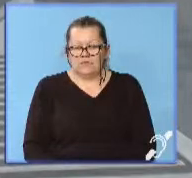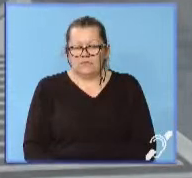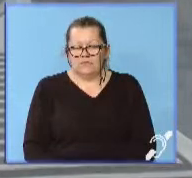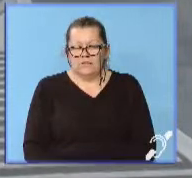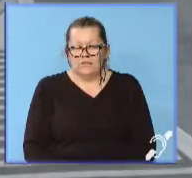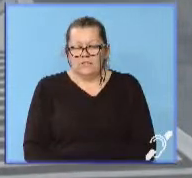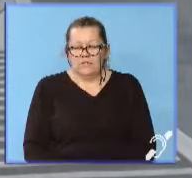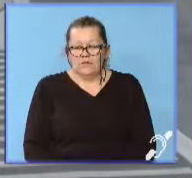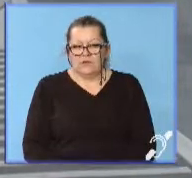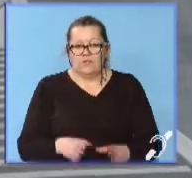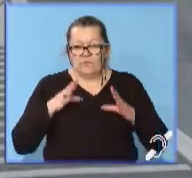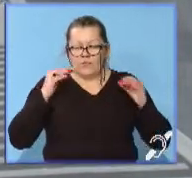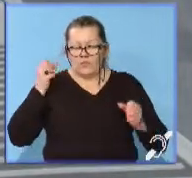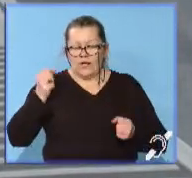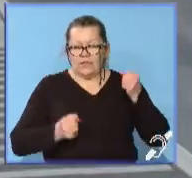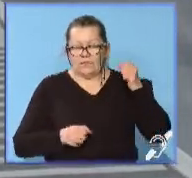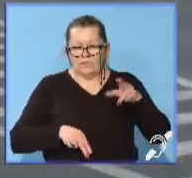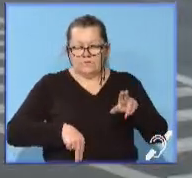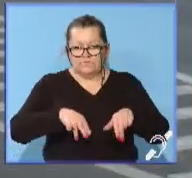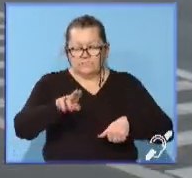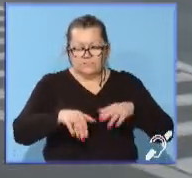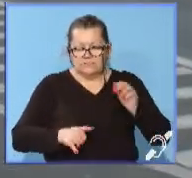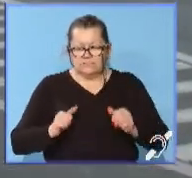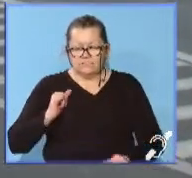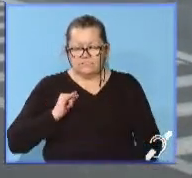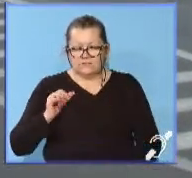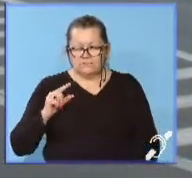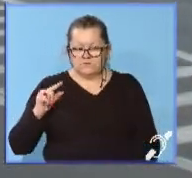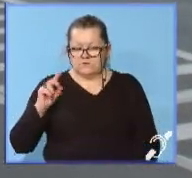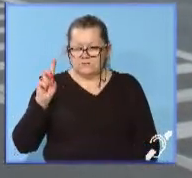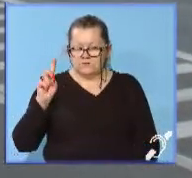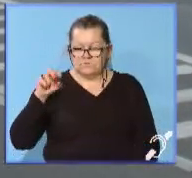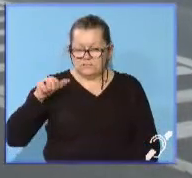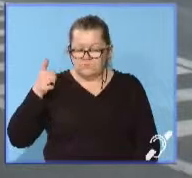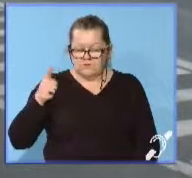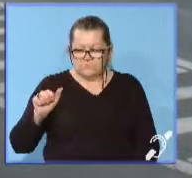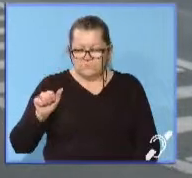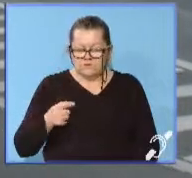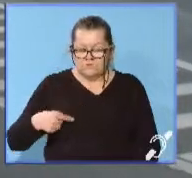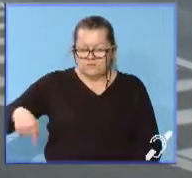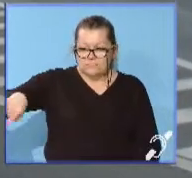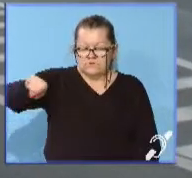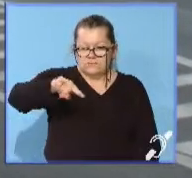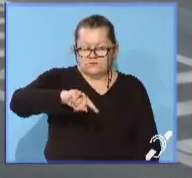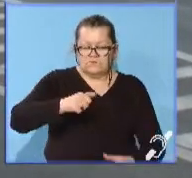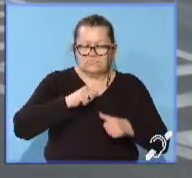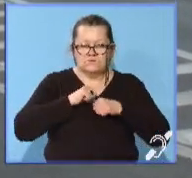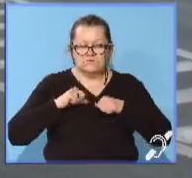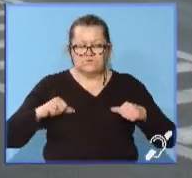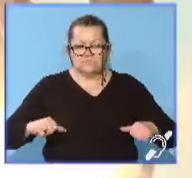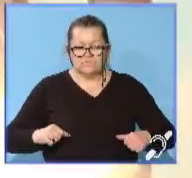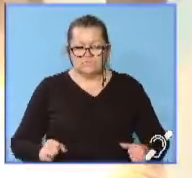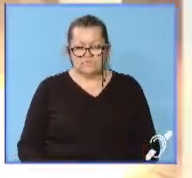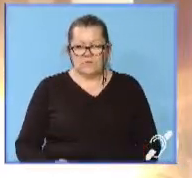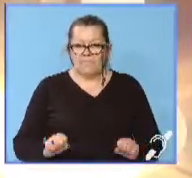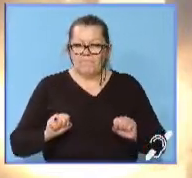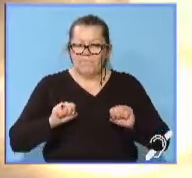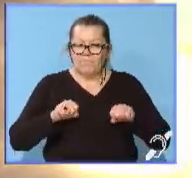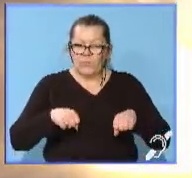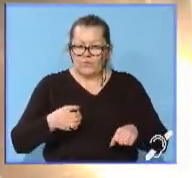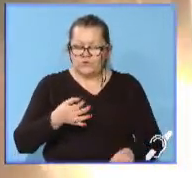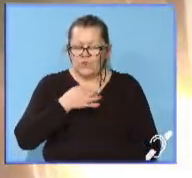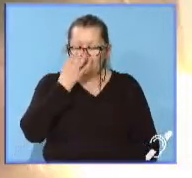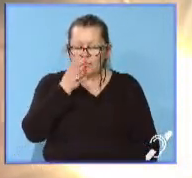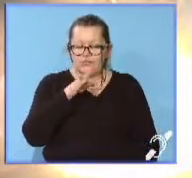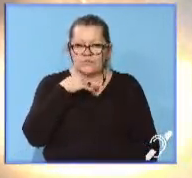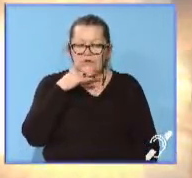incidente zeci de utilaje au circulat cu viteză redusă pe dn6 și pe centură ocolitoare a orașului Drobeta Turnu severini iar proprietarii lor și au